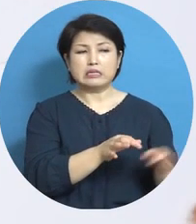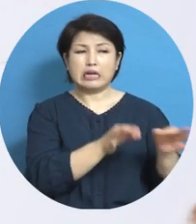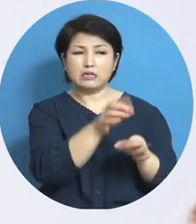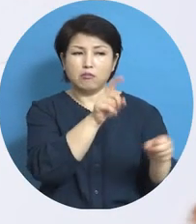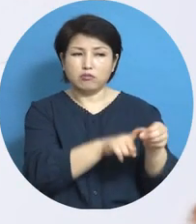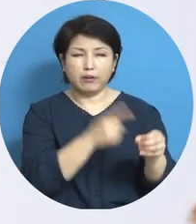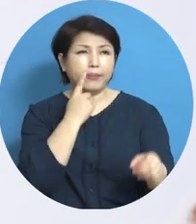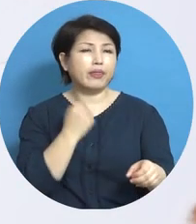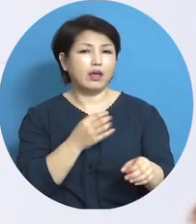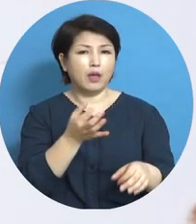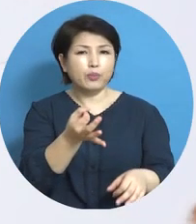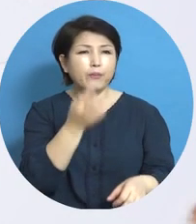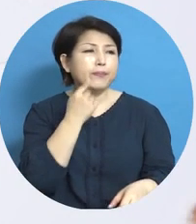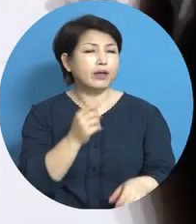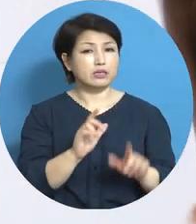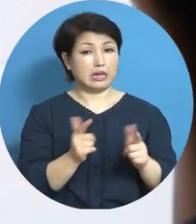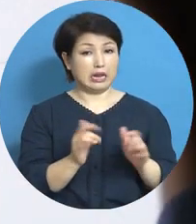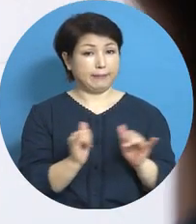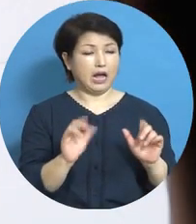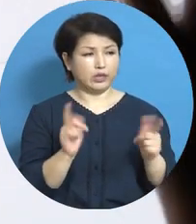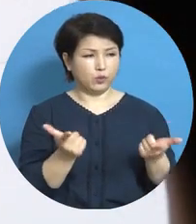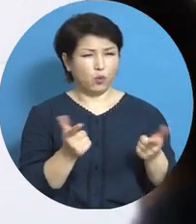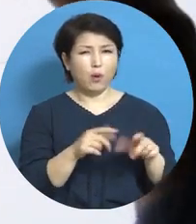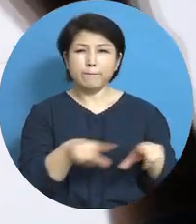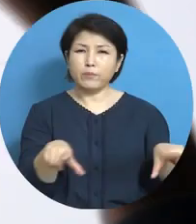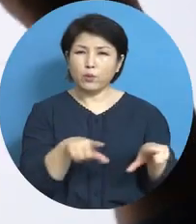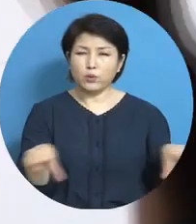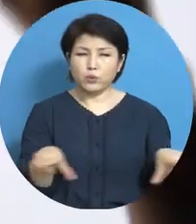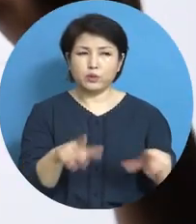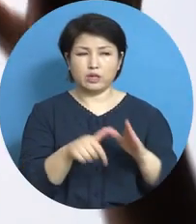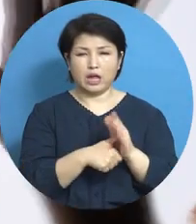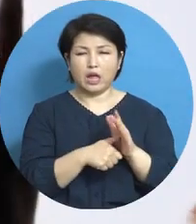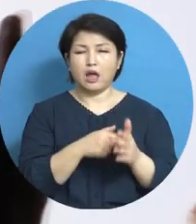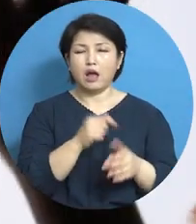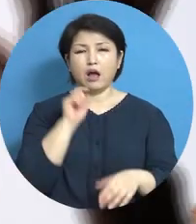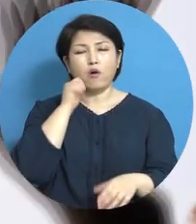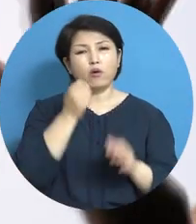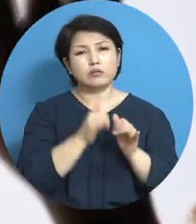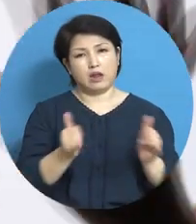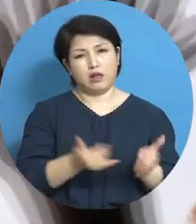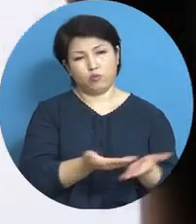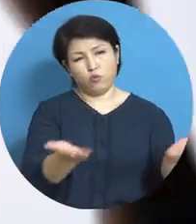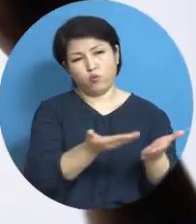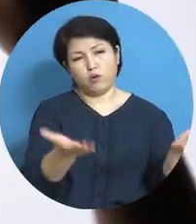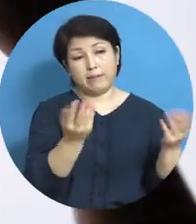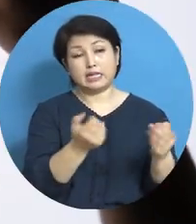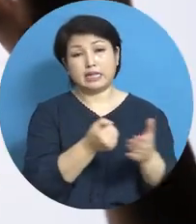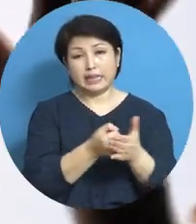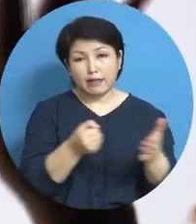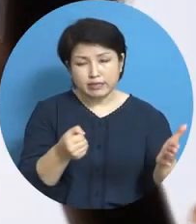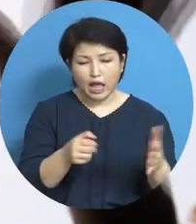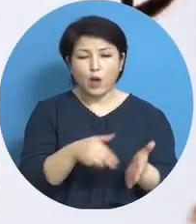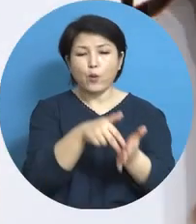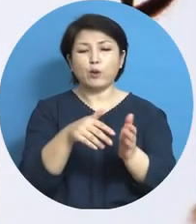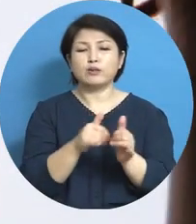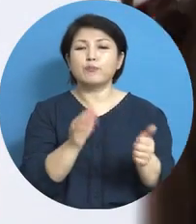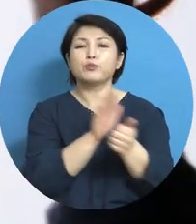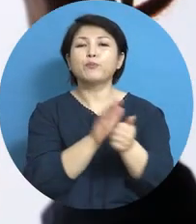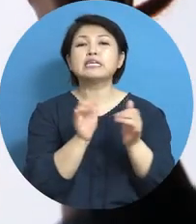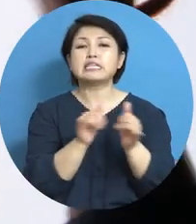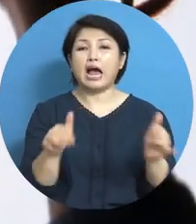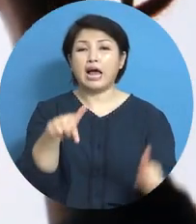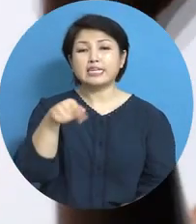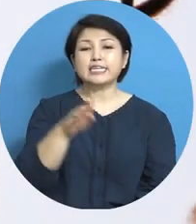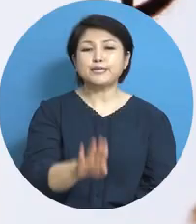봐요. 그래서 외로운 사람을 돕는 자, 그래서 극고독이라는 별명이 생긴 거. 요즘 말로